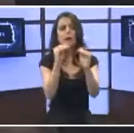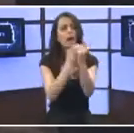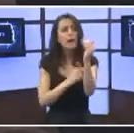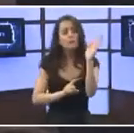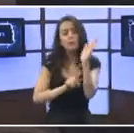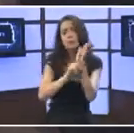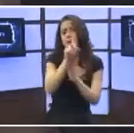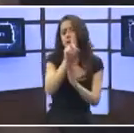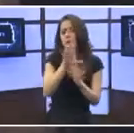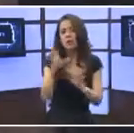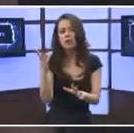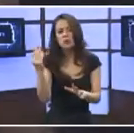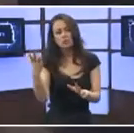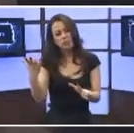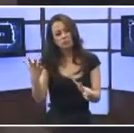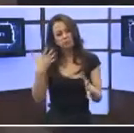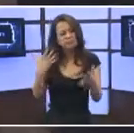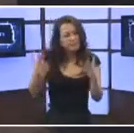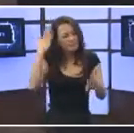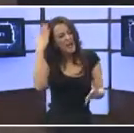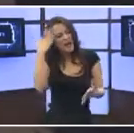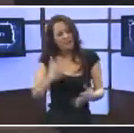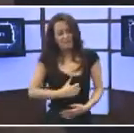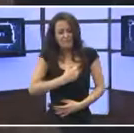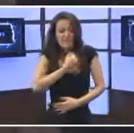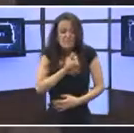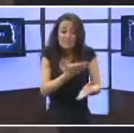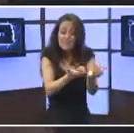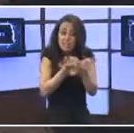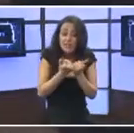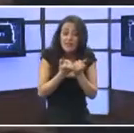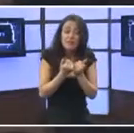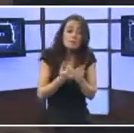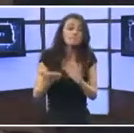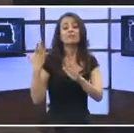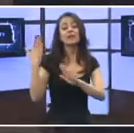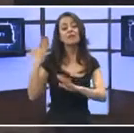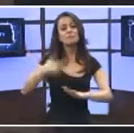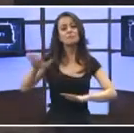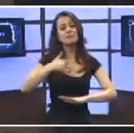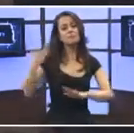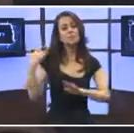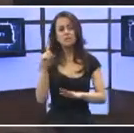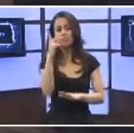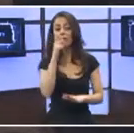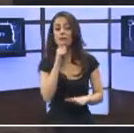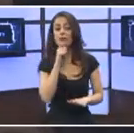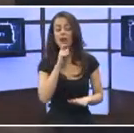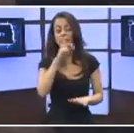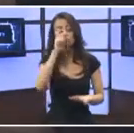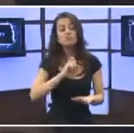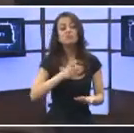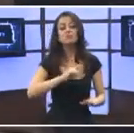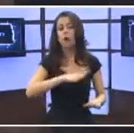kazandırırken çok çile çekmedik. Ama öyle bizim mi? Geçmişte çok büyük bir hatamız var Türkiye olarak. O da